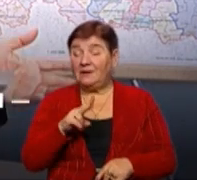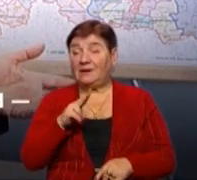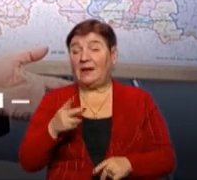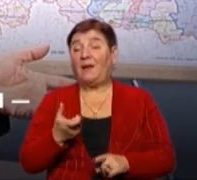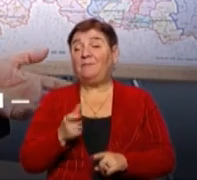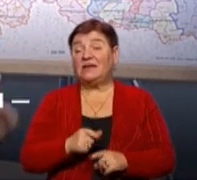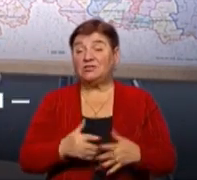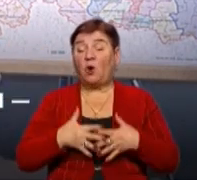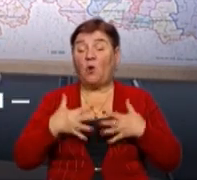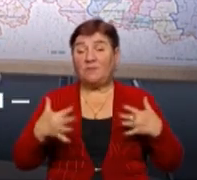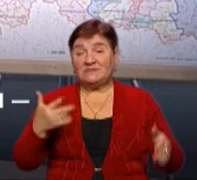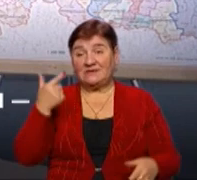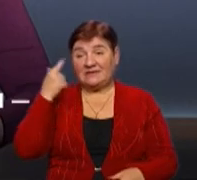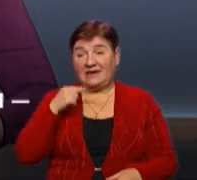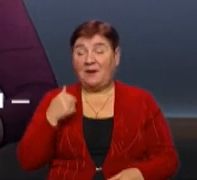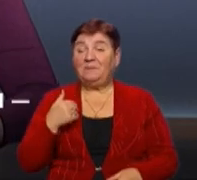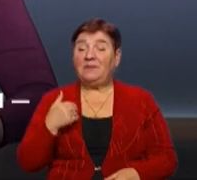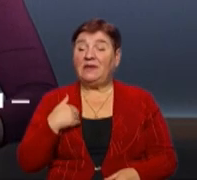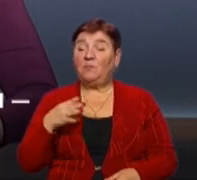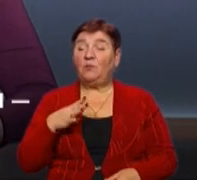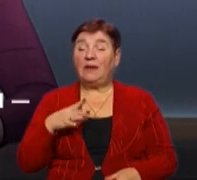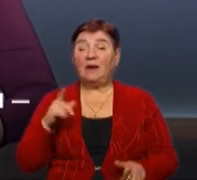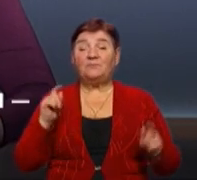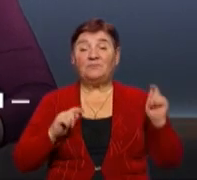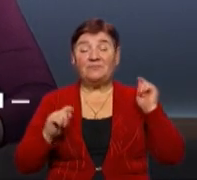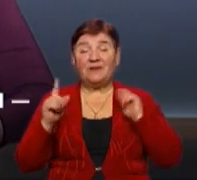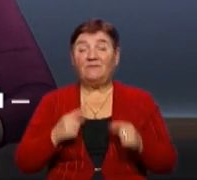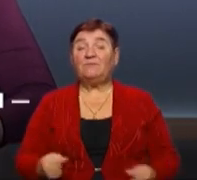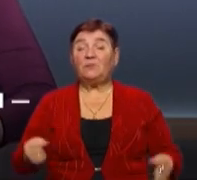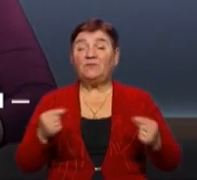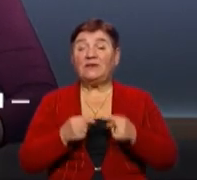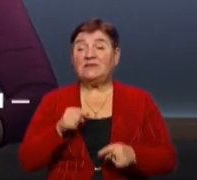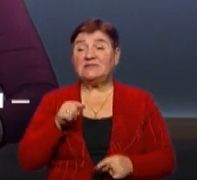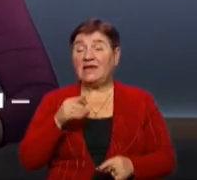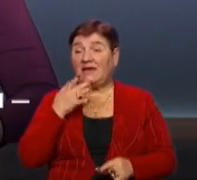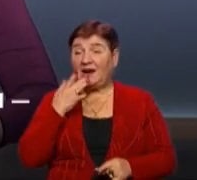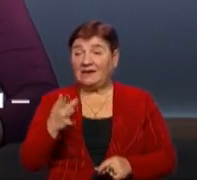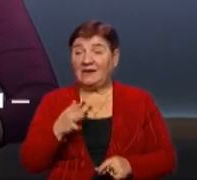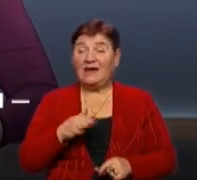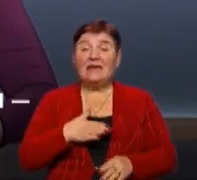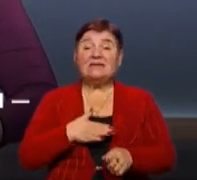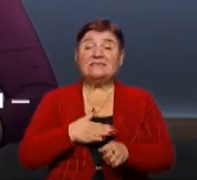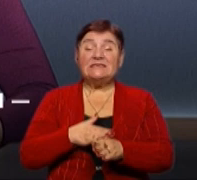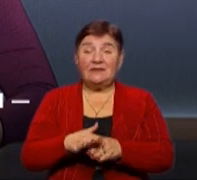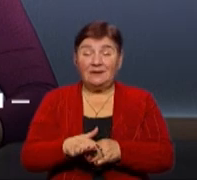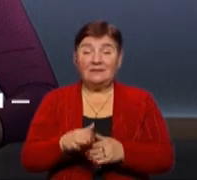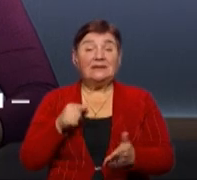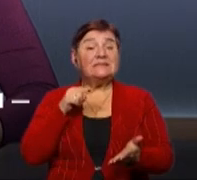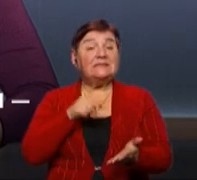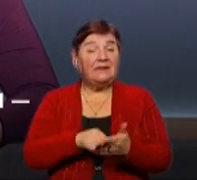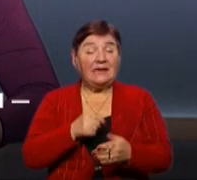мають ще більший обсяг знань. Нині була перша установча конференція створення відповідно цієї ради. Цілей завдань